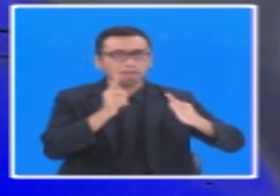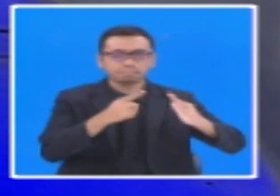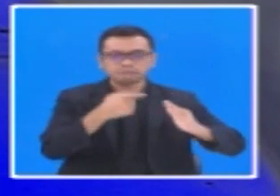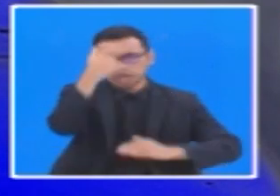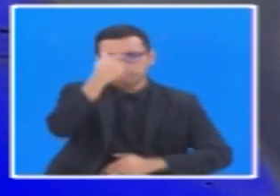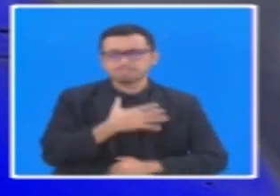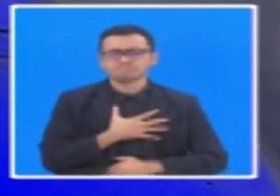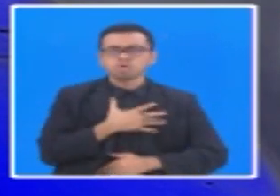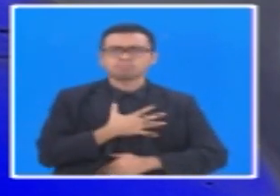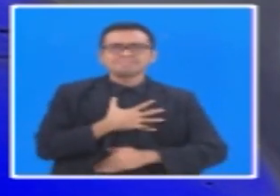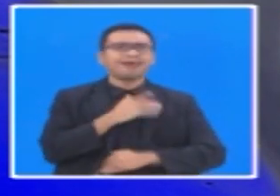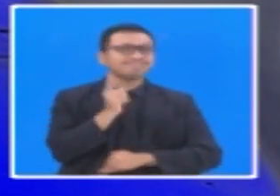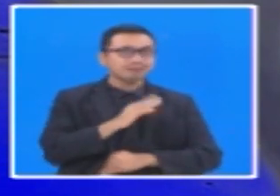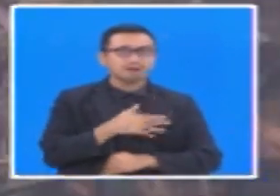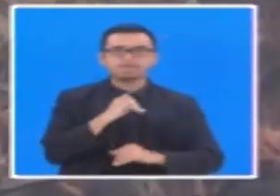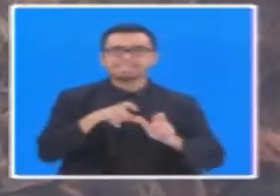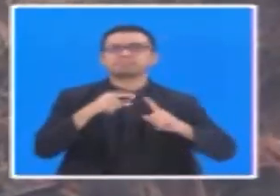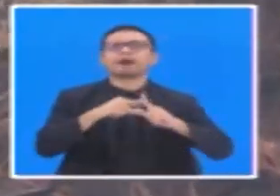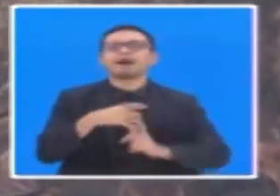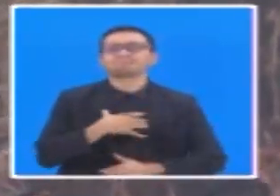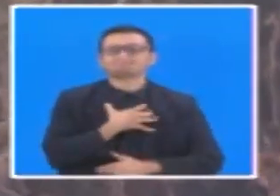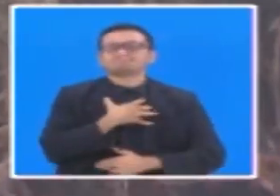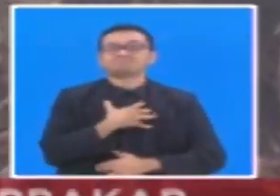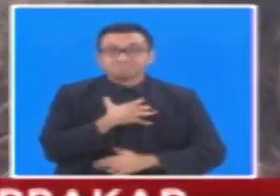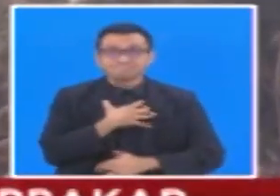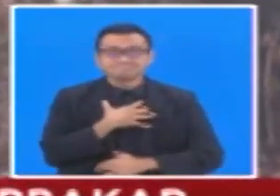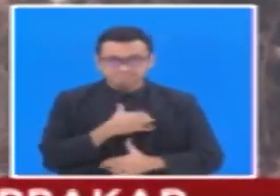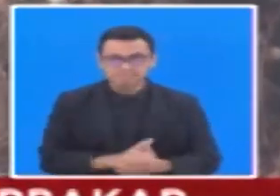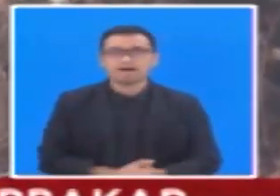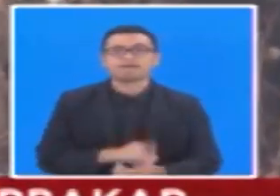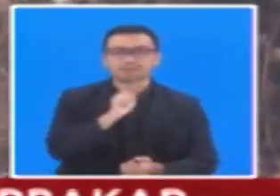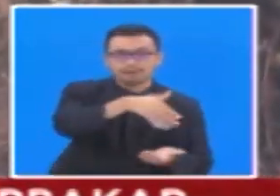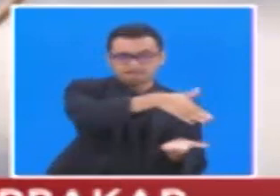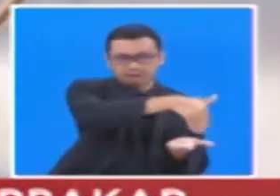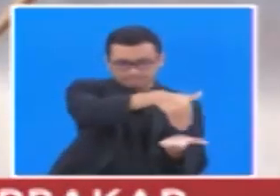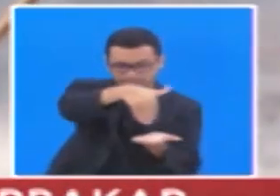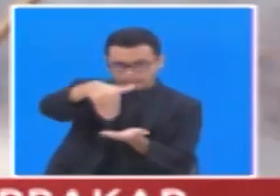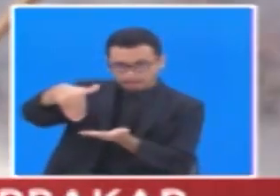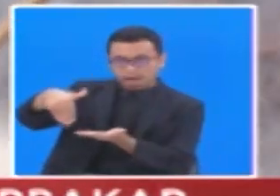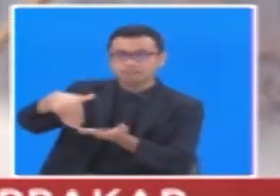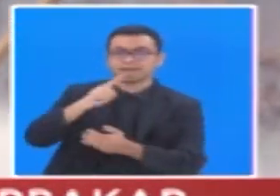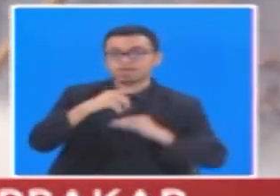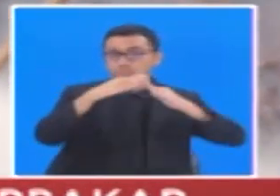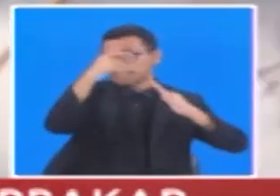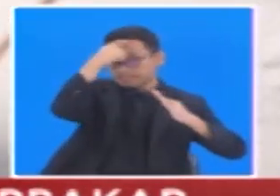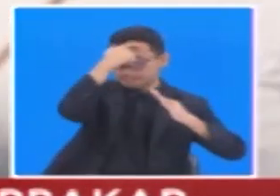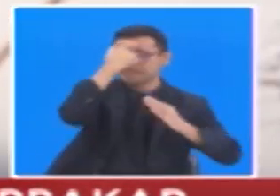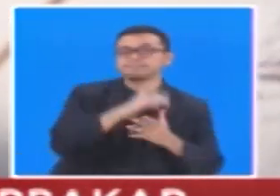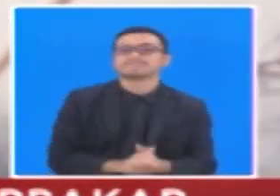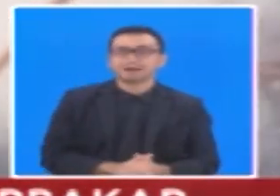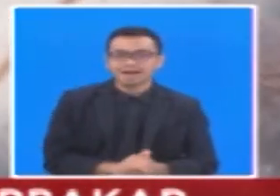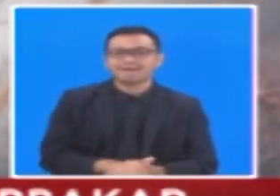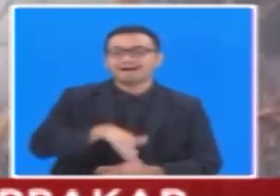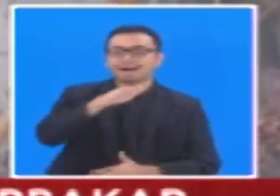Ya, dari data kami peroleh dari Dinas Kesehatan Aceh Barat, sampai saat ini belum ada warga ataupun anak sekolah